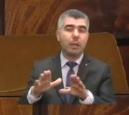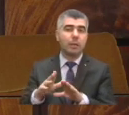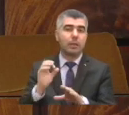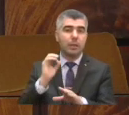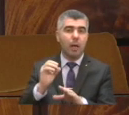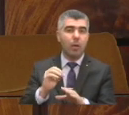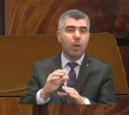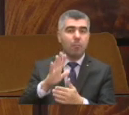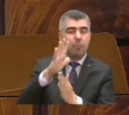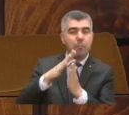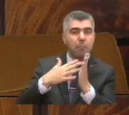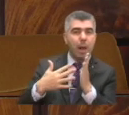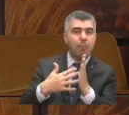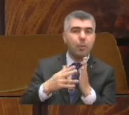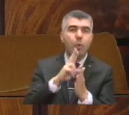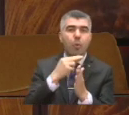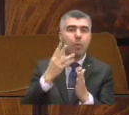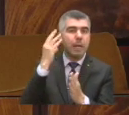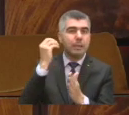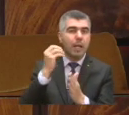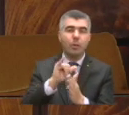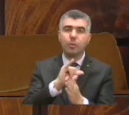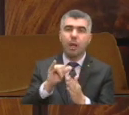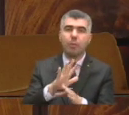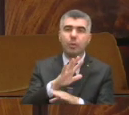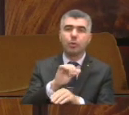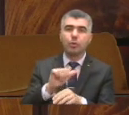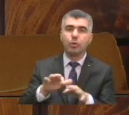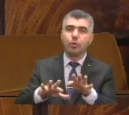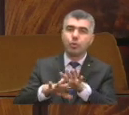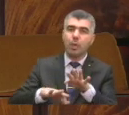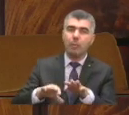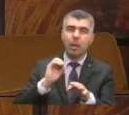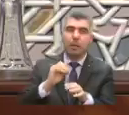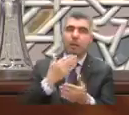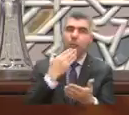البرنامج الاجتماعي اللي سطراتها إن شاء الله. شكرا رابعا. شكرا.